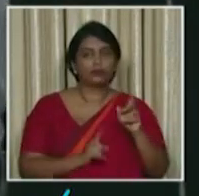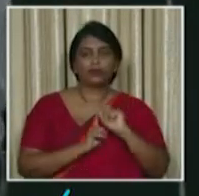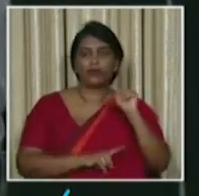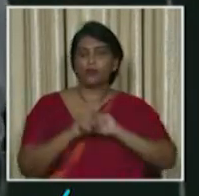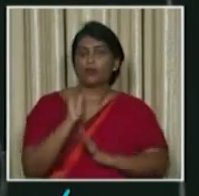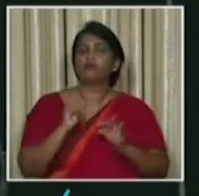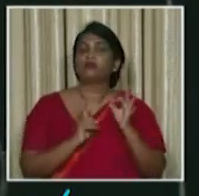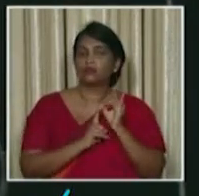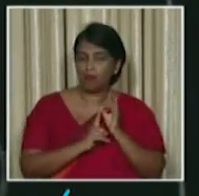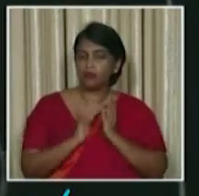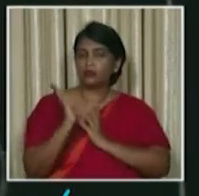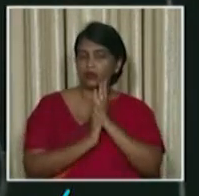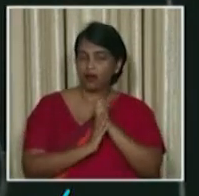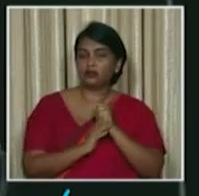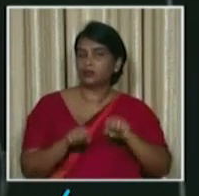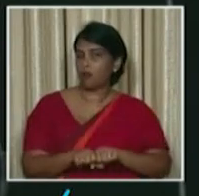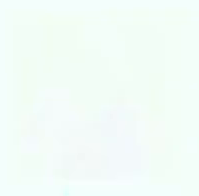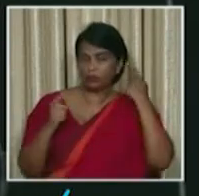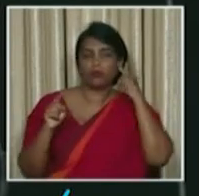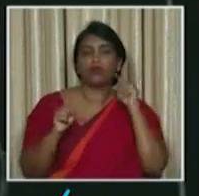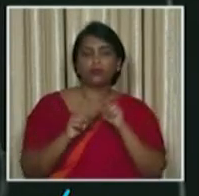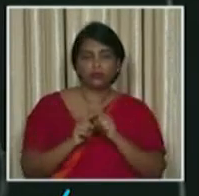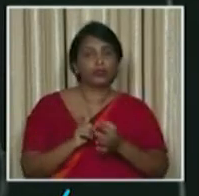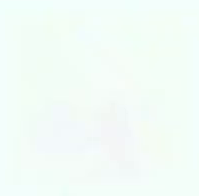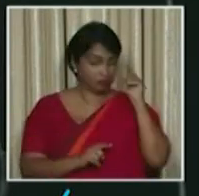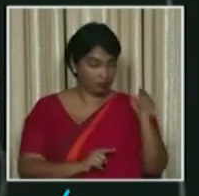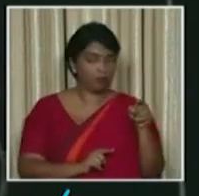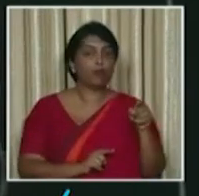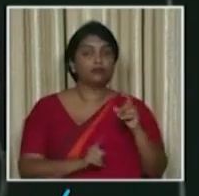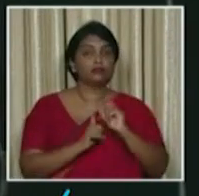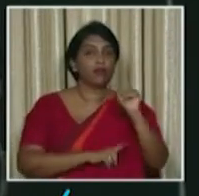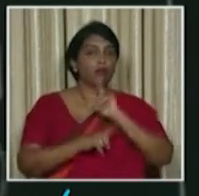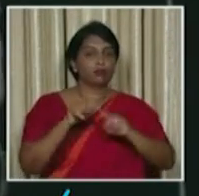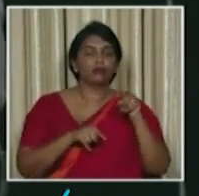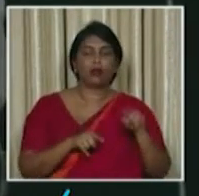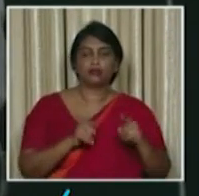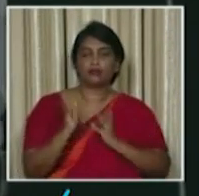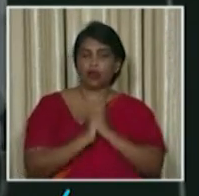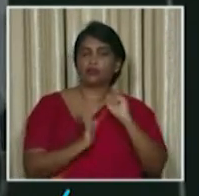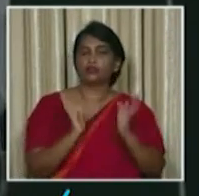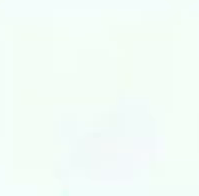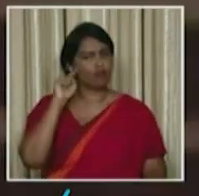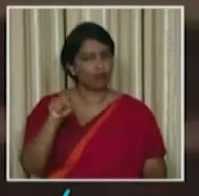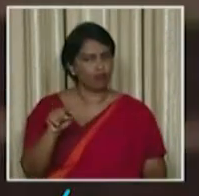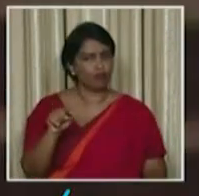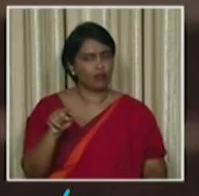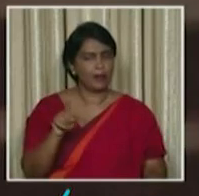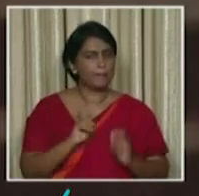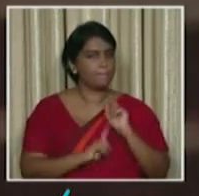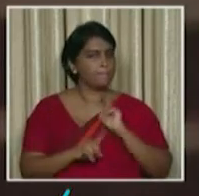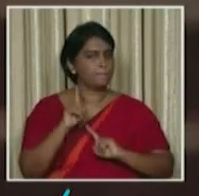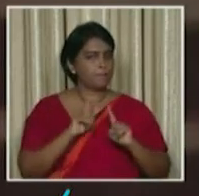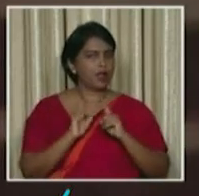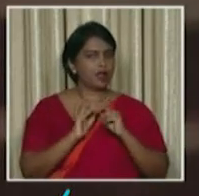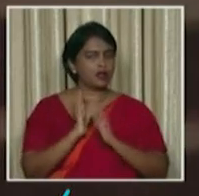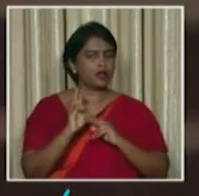පාර්ලිමේන්තු මන්ත්‍රීවරුන්ගේ වරප්‍රසාද කඩකිරීම සම්බන්ධව ජනාධිපතිවරයා පාර්ලිමේන්තු වරප්‍රසාද කමිටුව ගෙන්නන්න කියලා. පාර්ලිමේන්තුවට